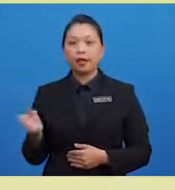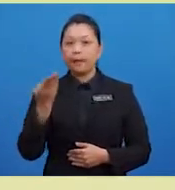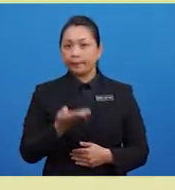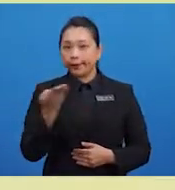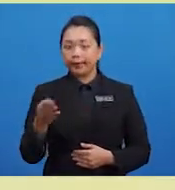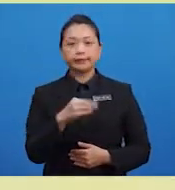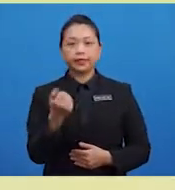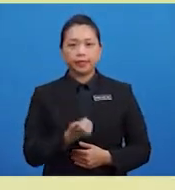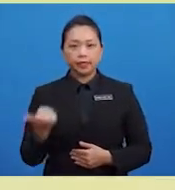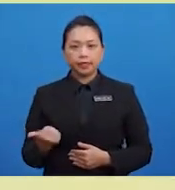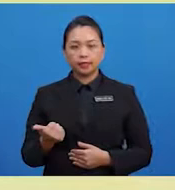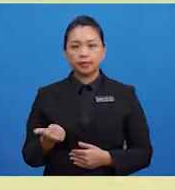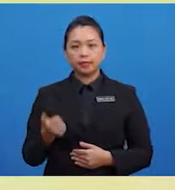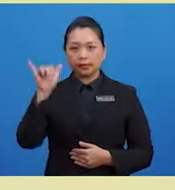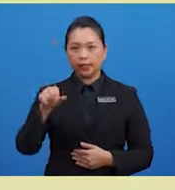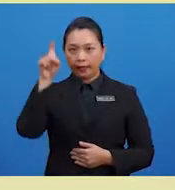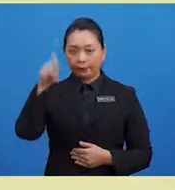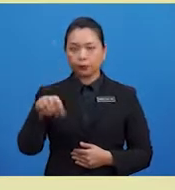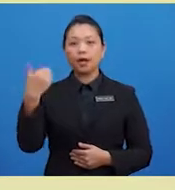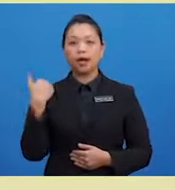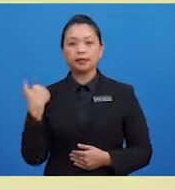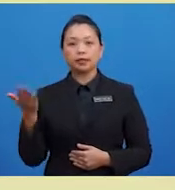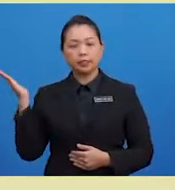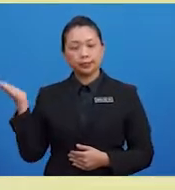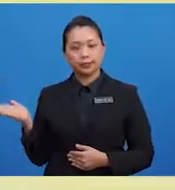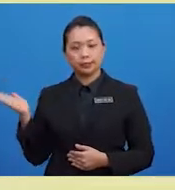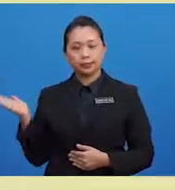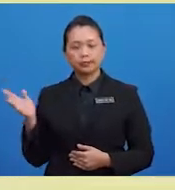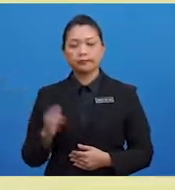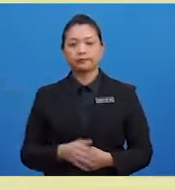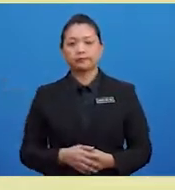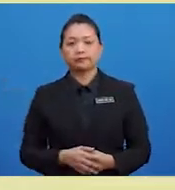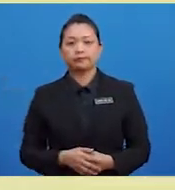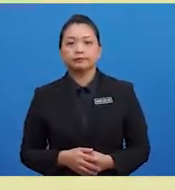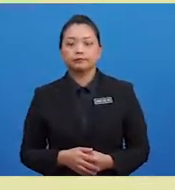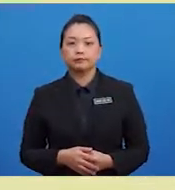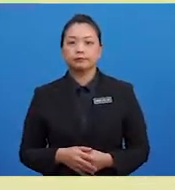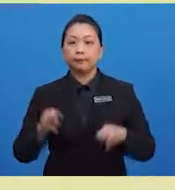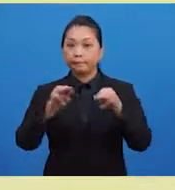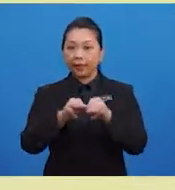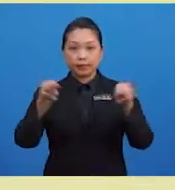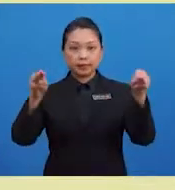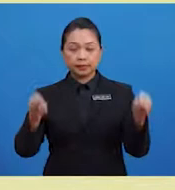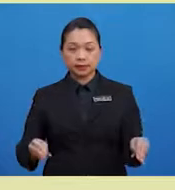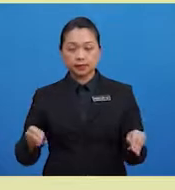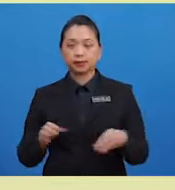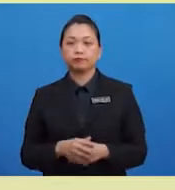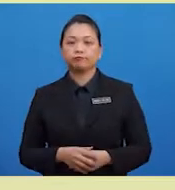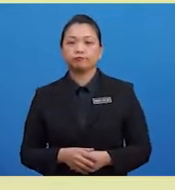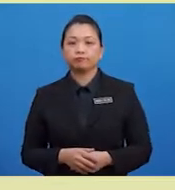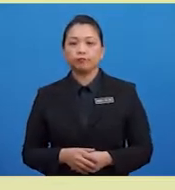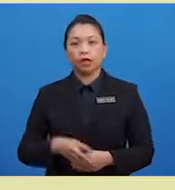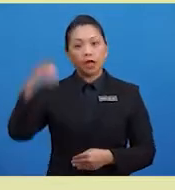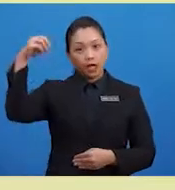Bahan dan alatan yang diperlukan ialah alat pendianan atau dikenali sebagai meja pendianan,